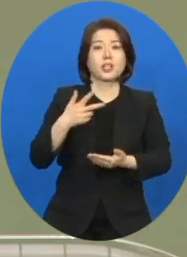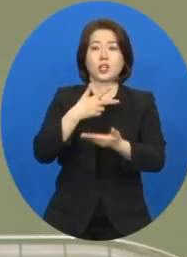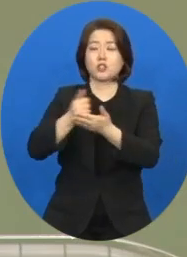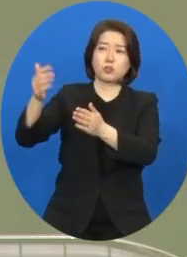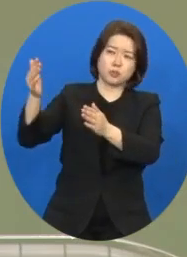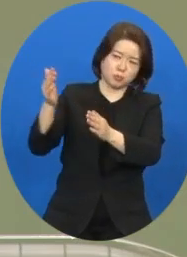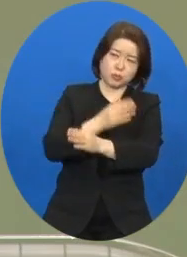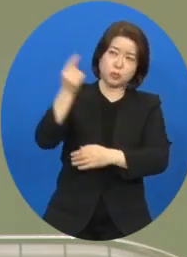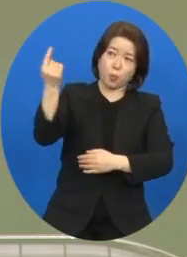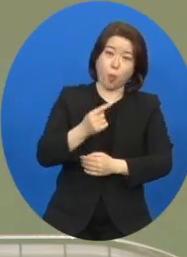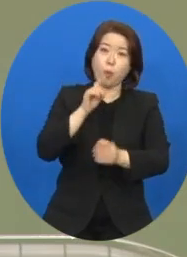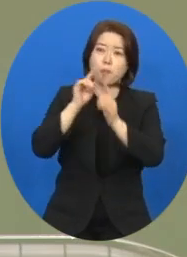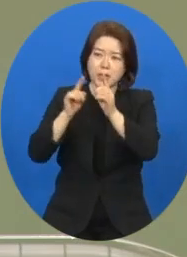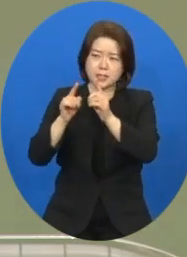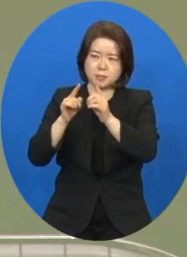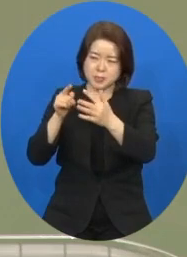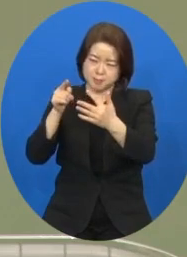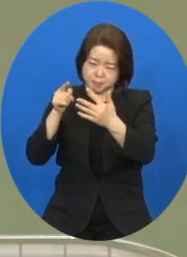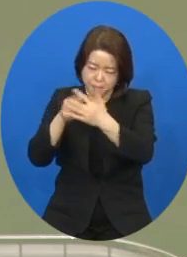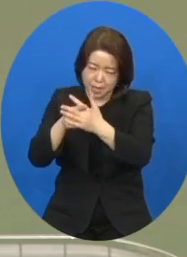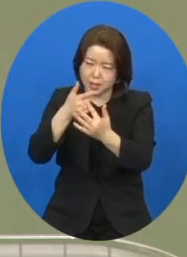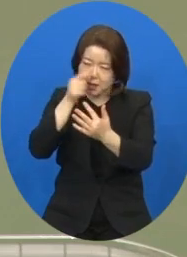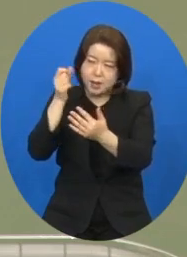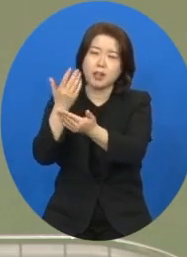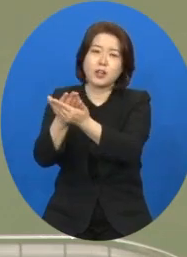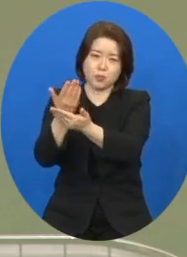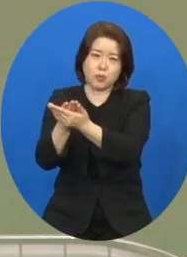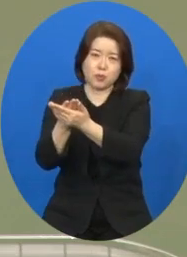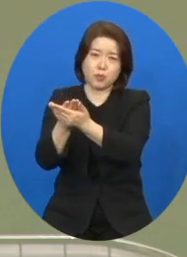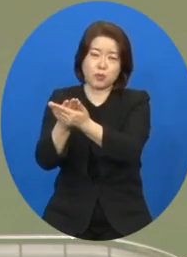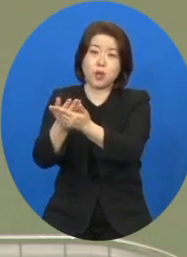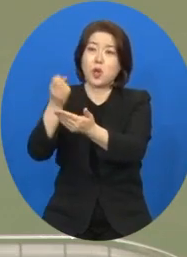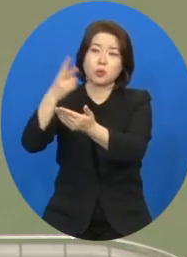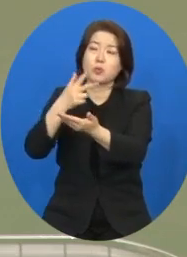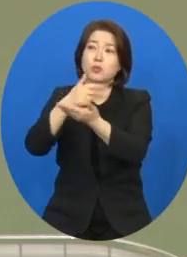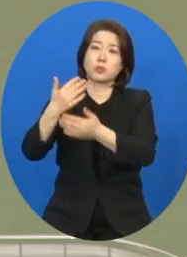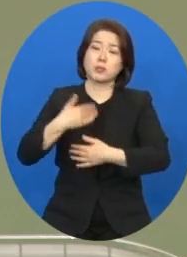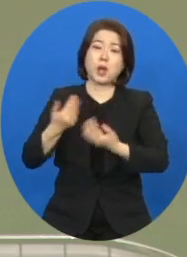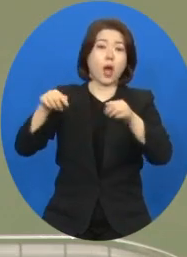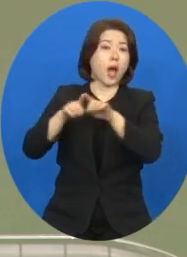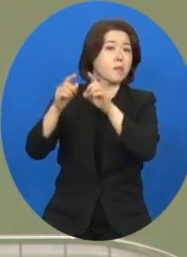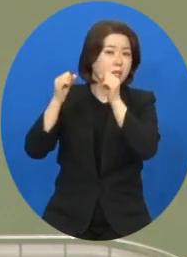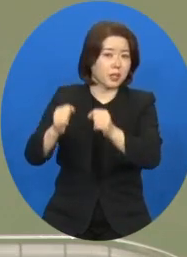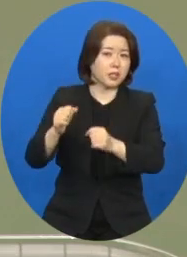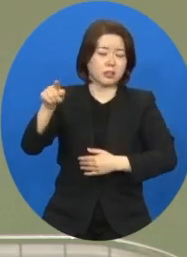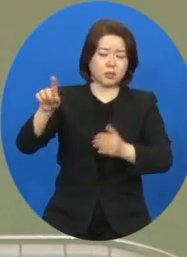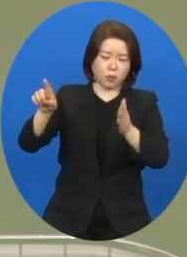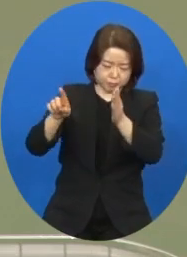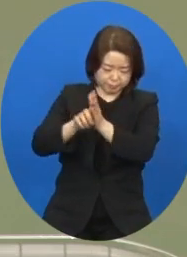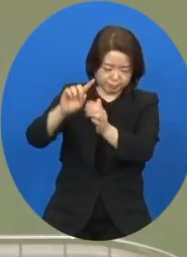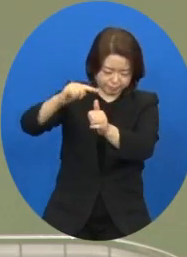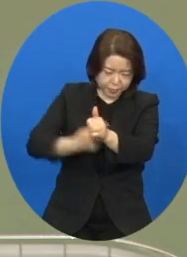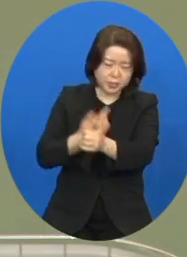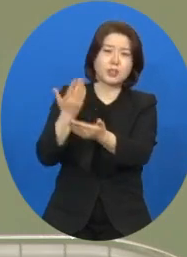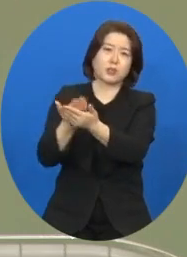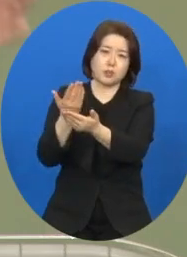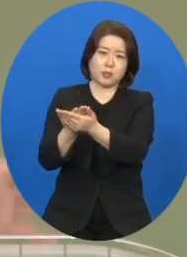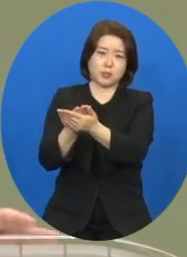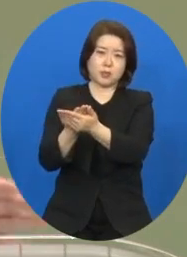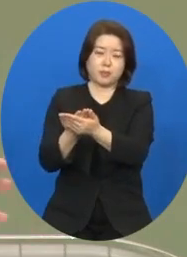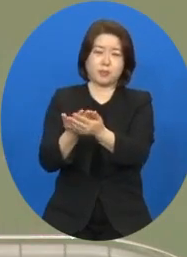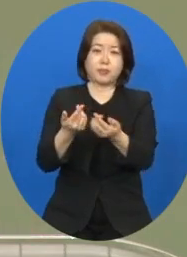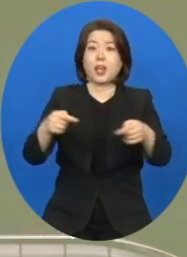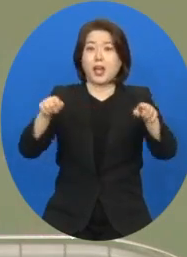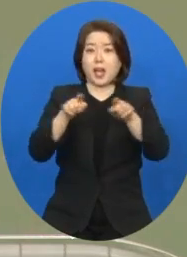주님으로부터 온 말씀인지 알게 해주시고 그리고 주님이 저와 함께 계신 것 믿어지게 해 주옵소서. 우리 다